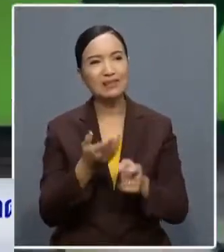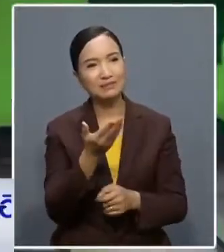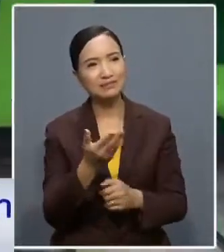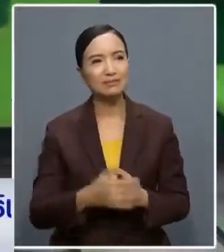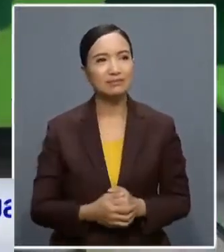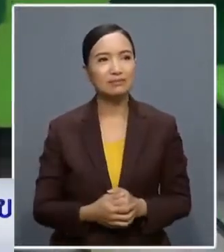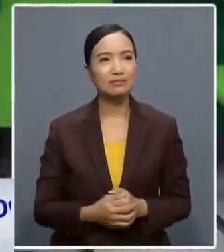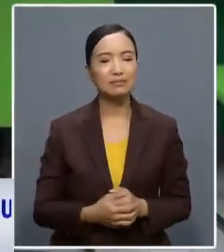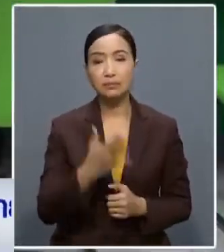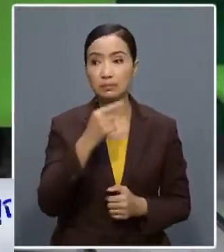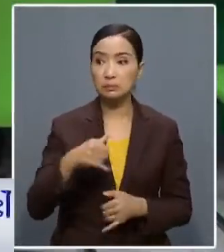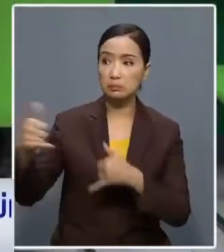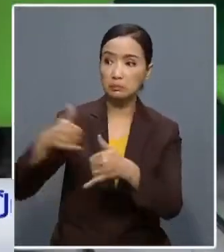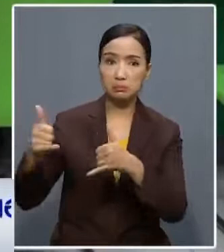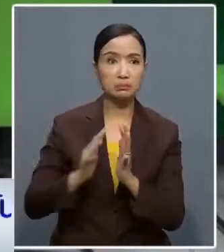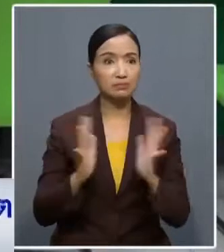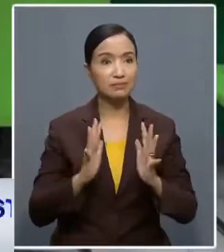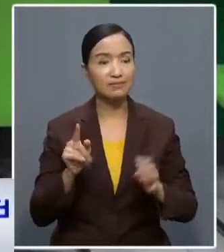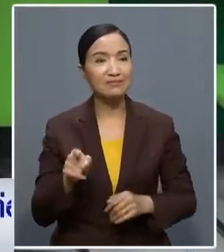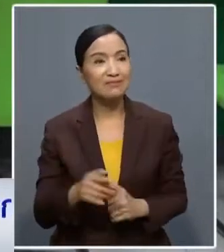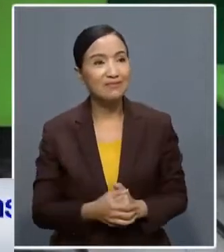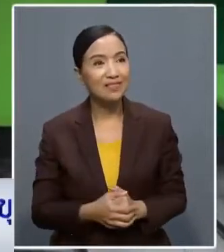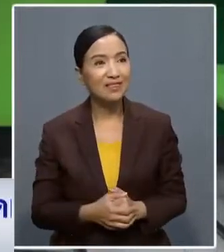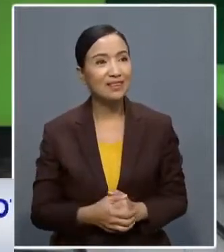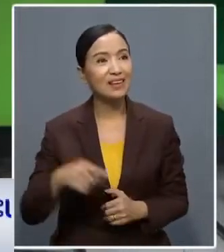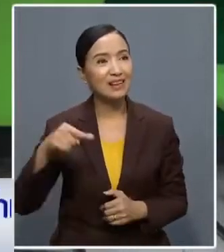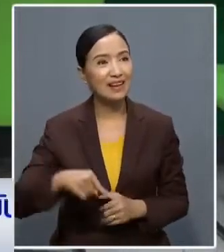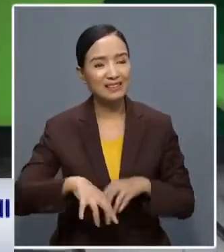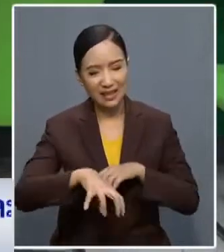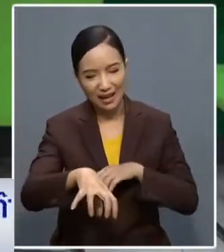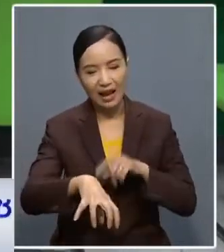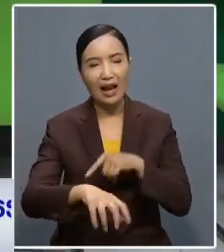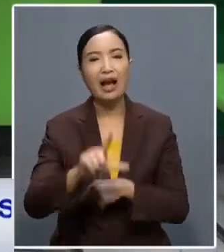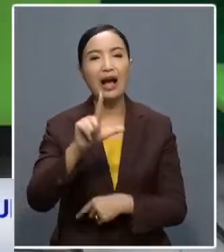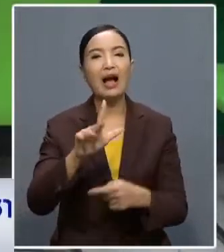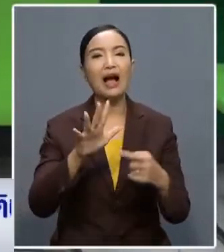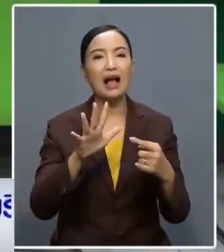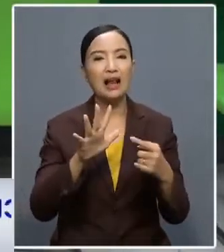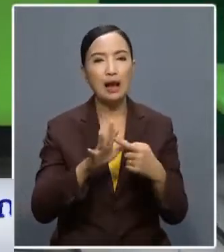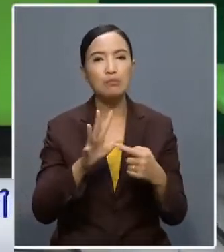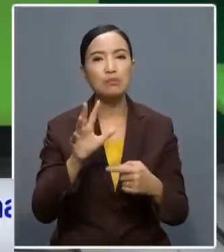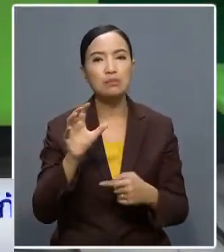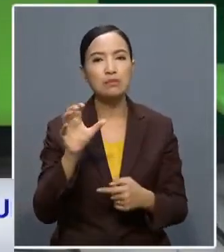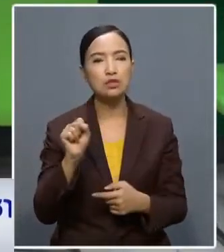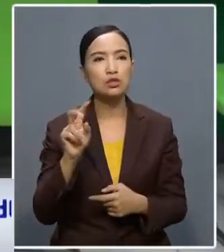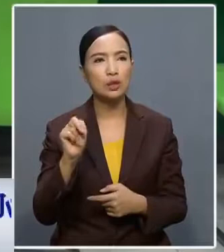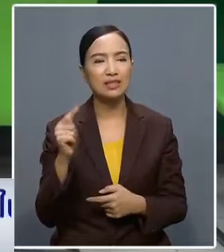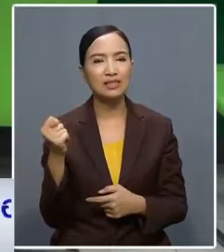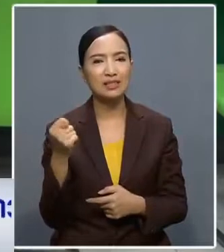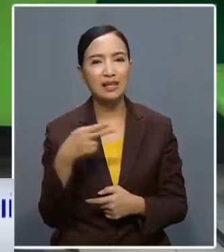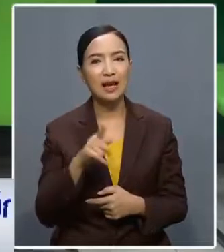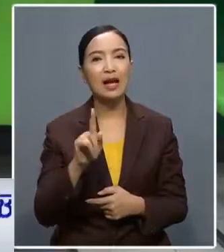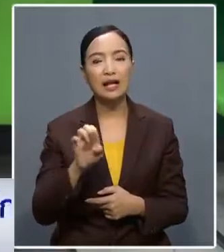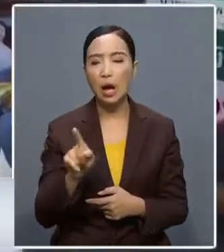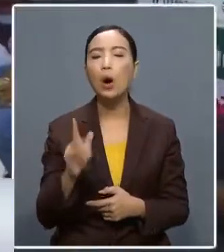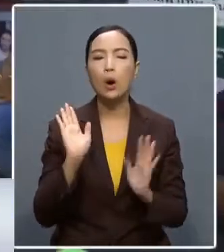โอ้ทำไมวันนี้สาขา ลำสนธิ เนี่ยคนถึงมาเยอะจังเลยครับ ช่วงนี้ก็ลูกค้าก็จะมาเบิกรับ